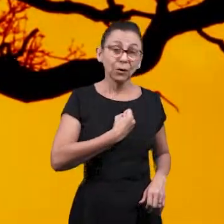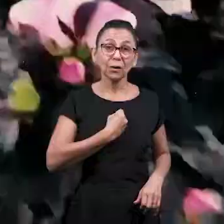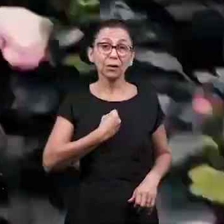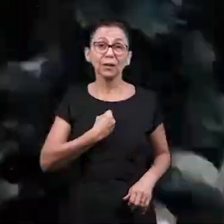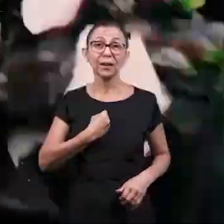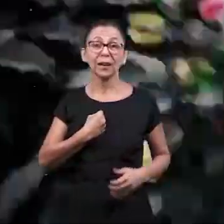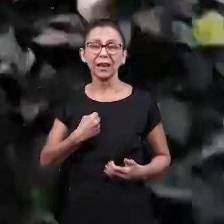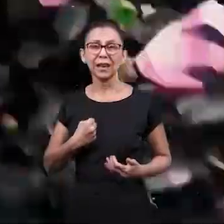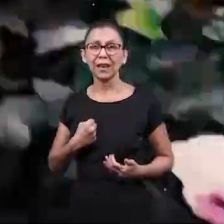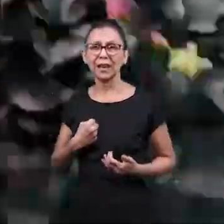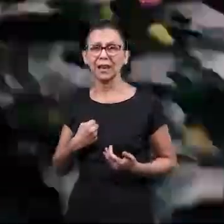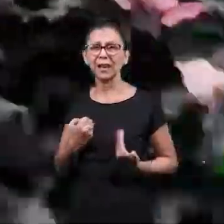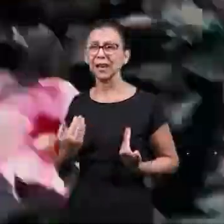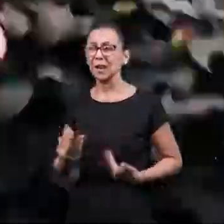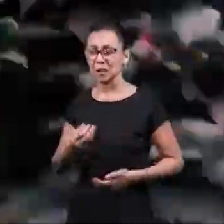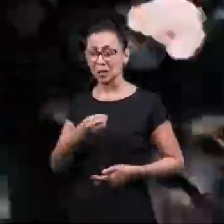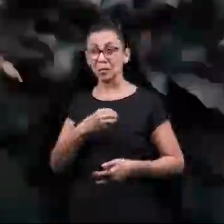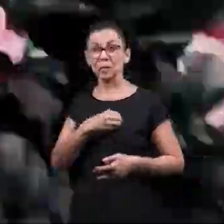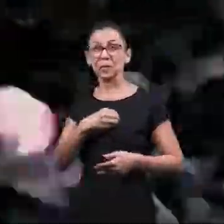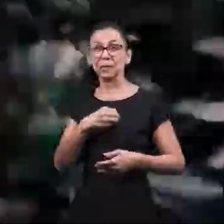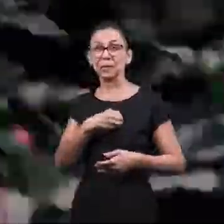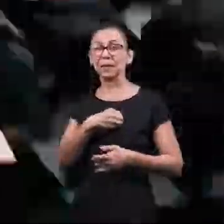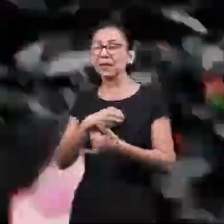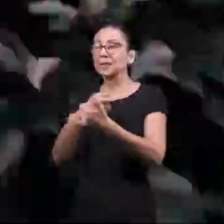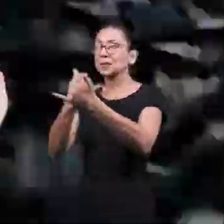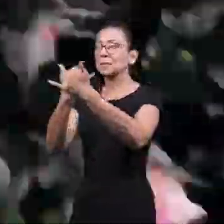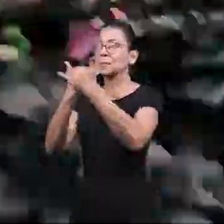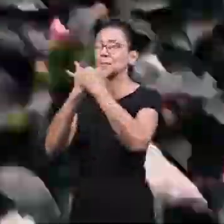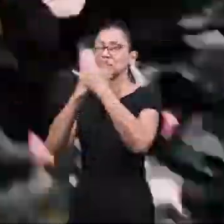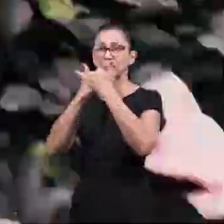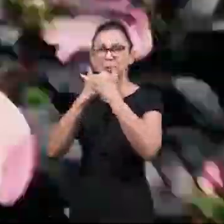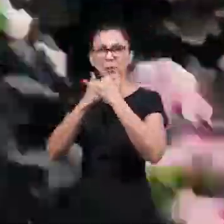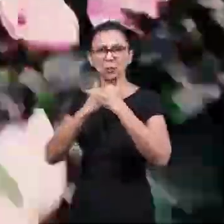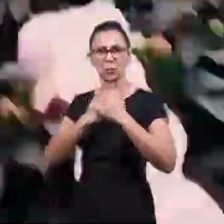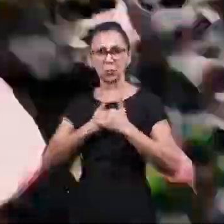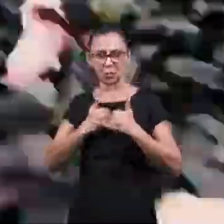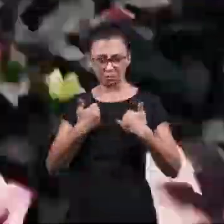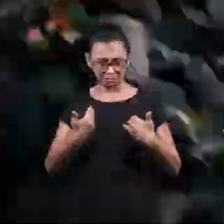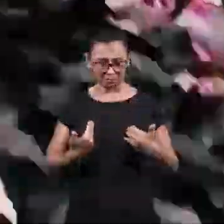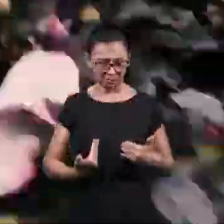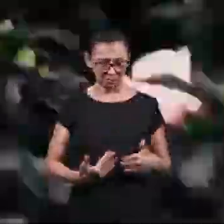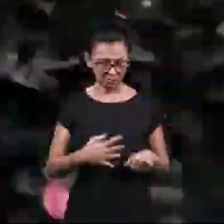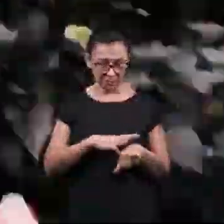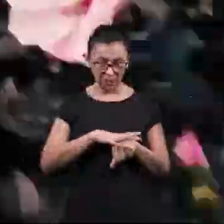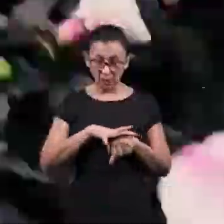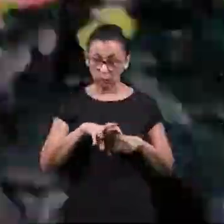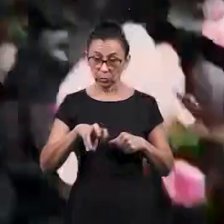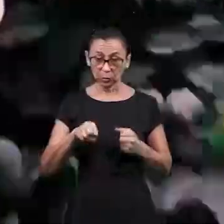боль. Что раны исцеляет.